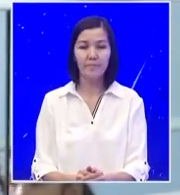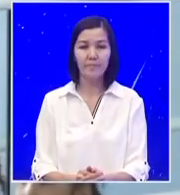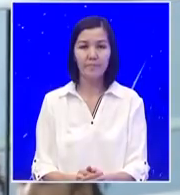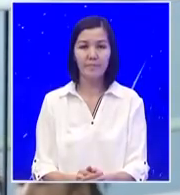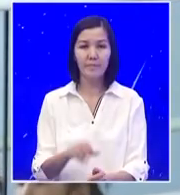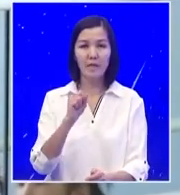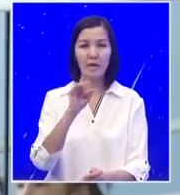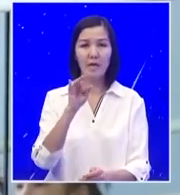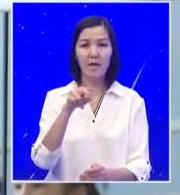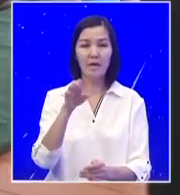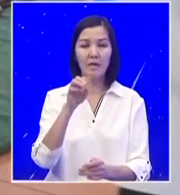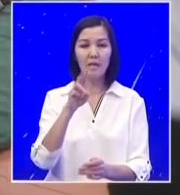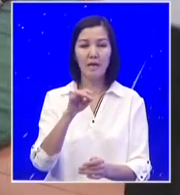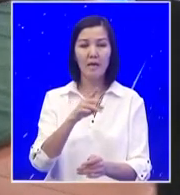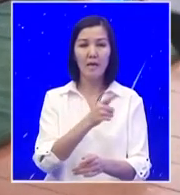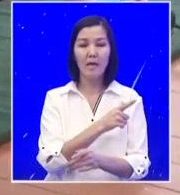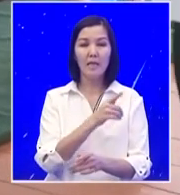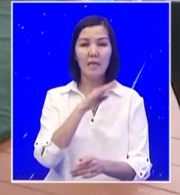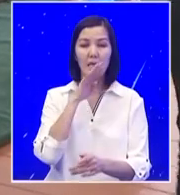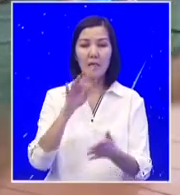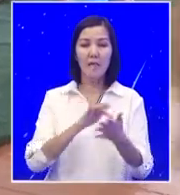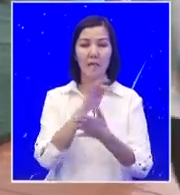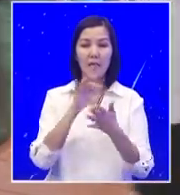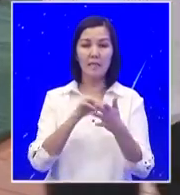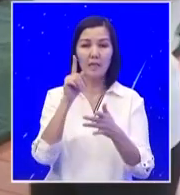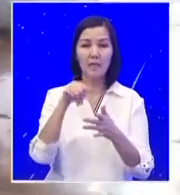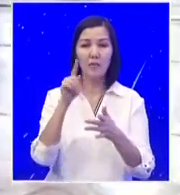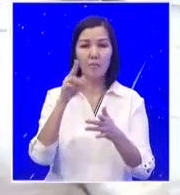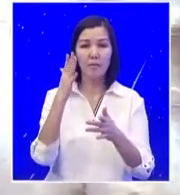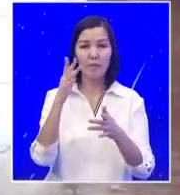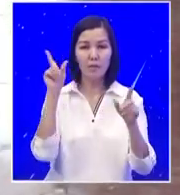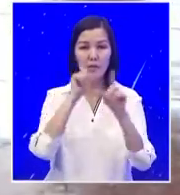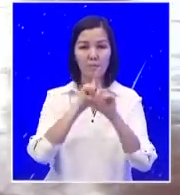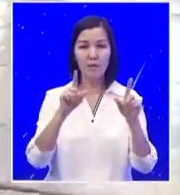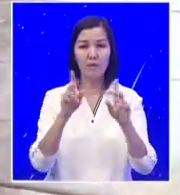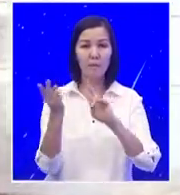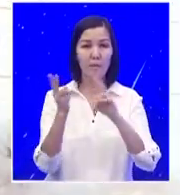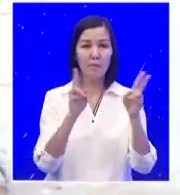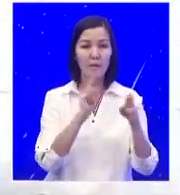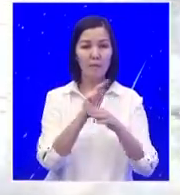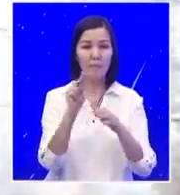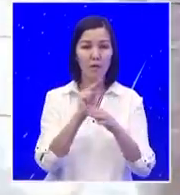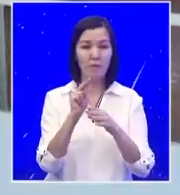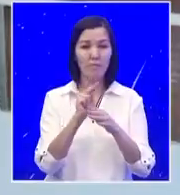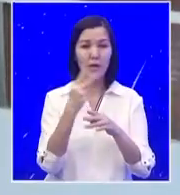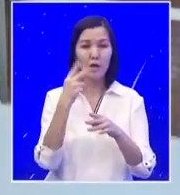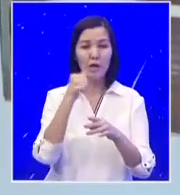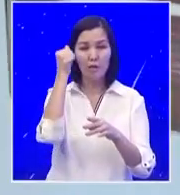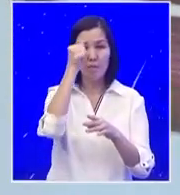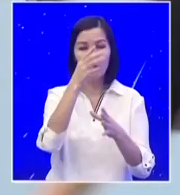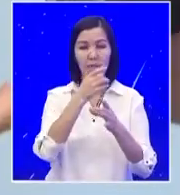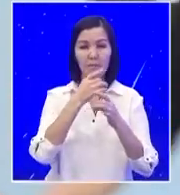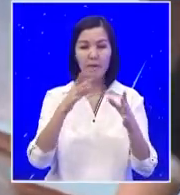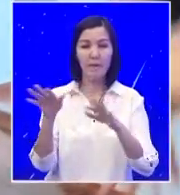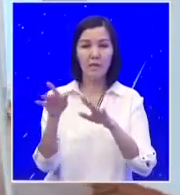Ардақ Оңғарбекова Текелі қаласындағы нөмір 5-ші орта мектепте хореограф, ырғақтан сабақ береді. 20 жылдан бері шаһарда өтетін мәдени